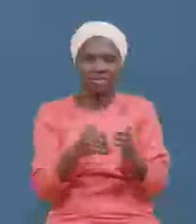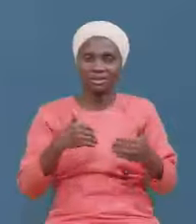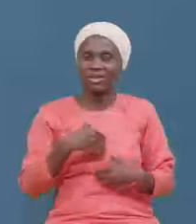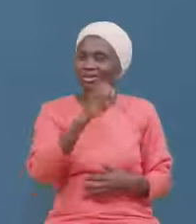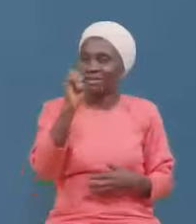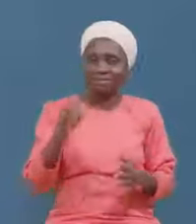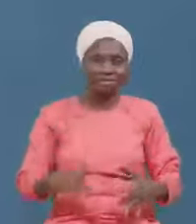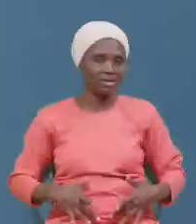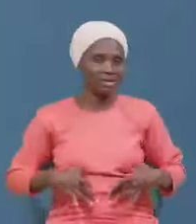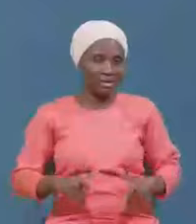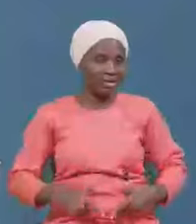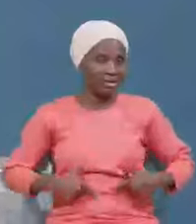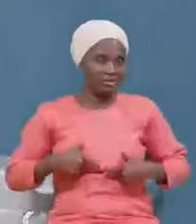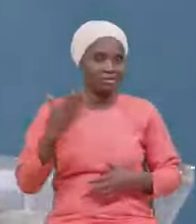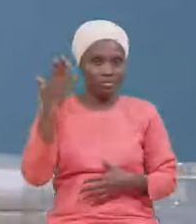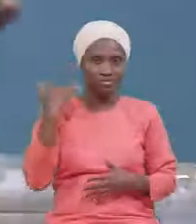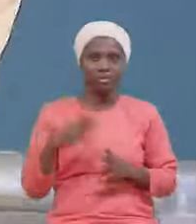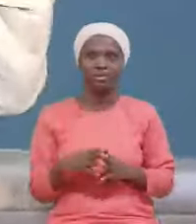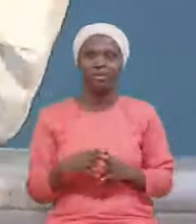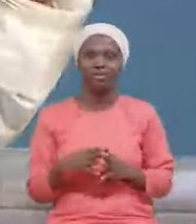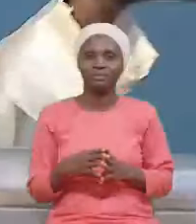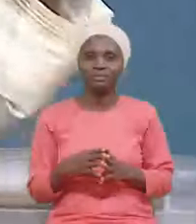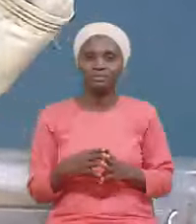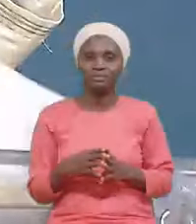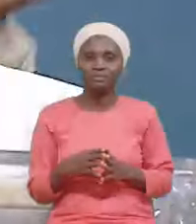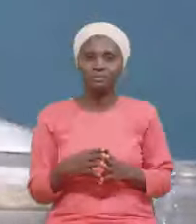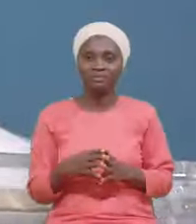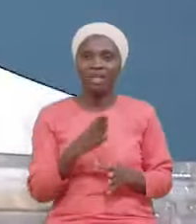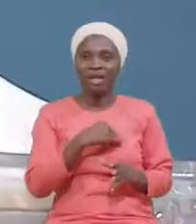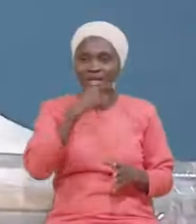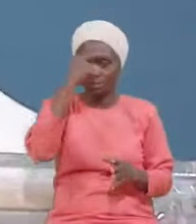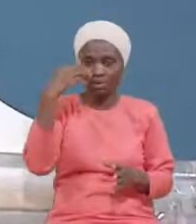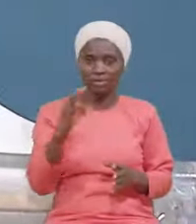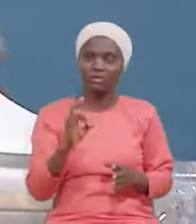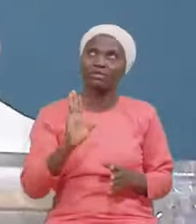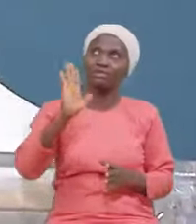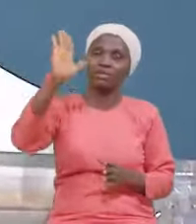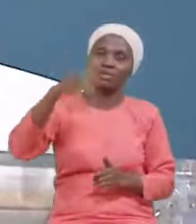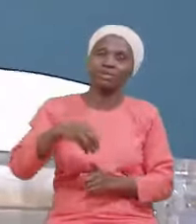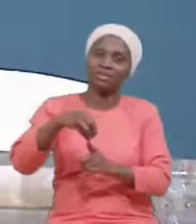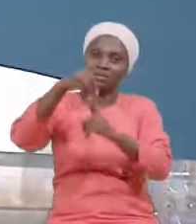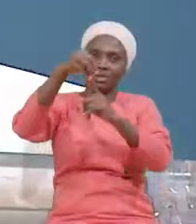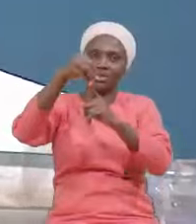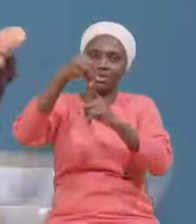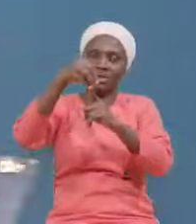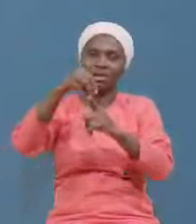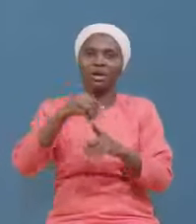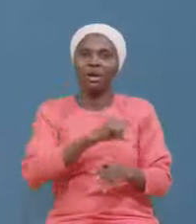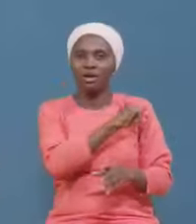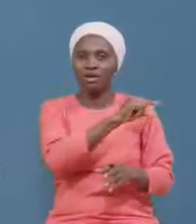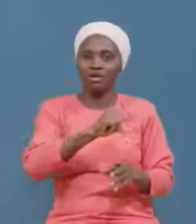జీవించిన ప్రతి వారి వ్యక్తిత్వాన్ని అధిగమించిన వాడు. And because of his unique special quality,